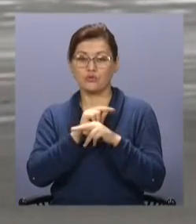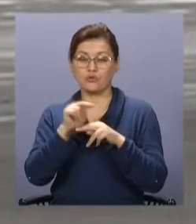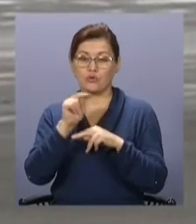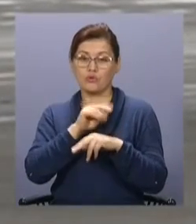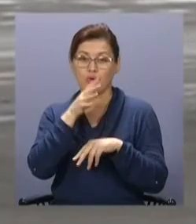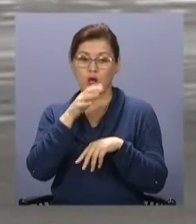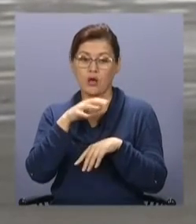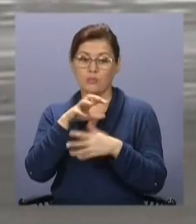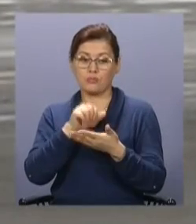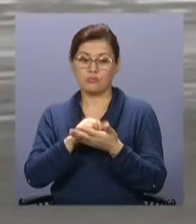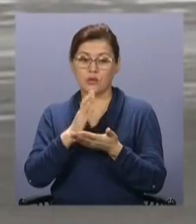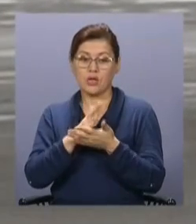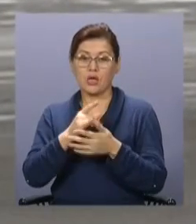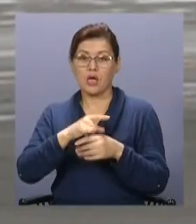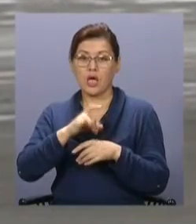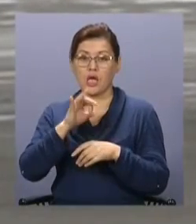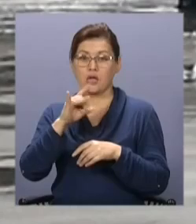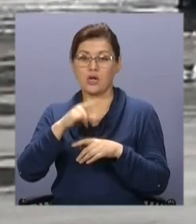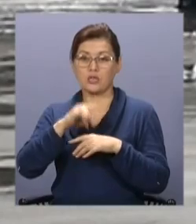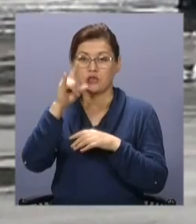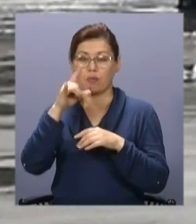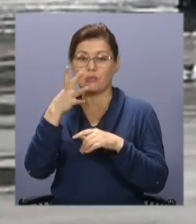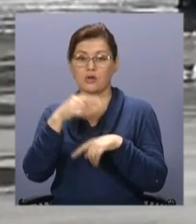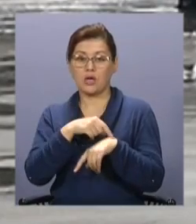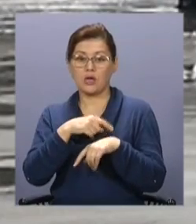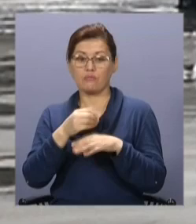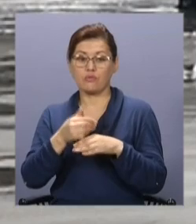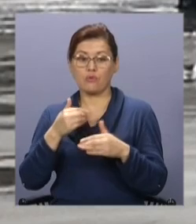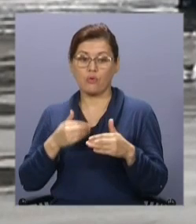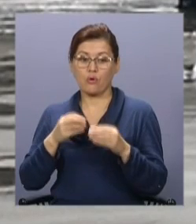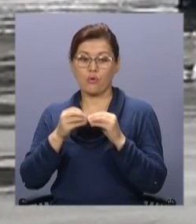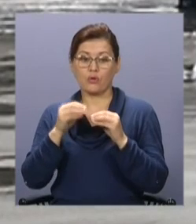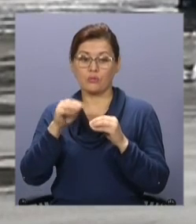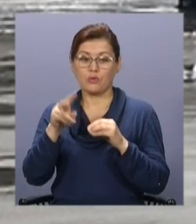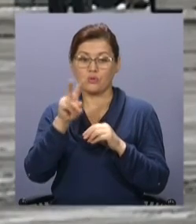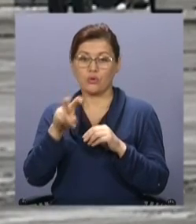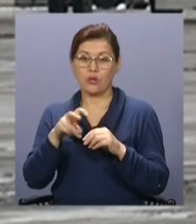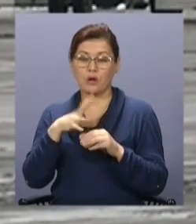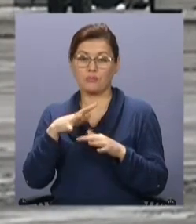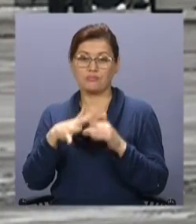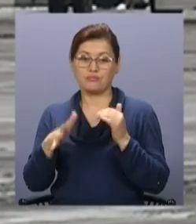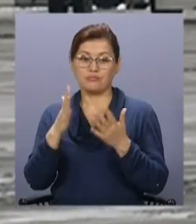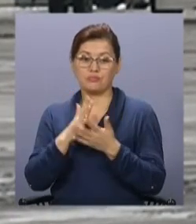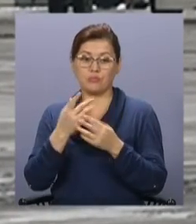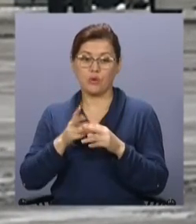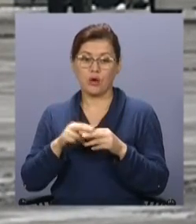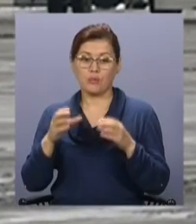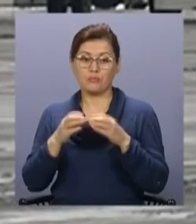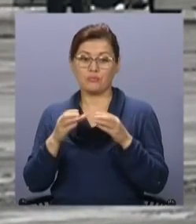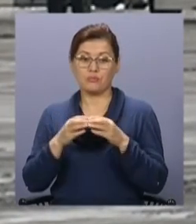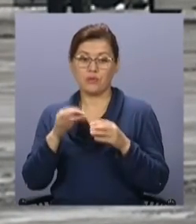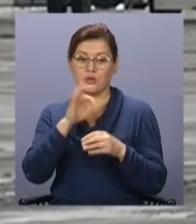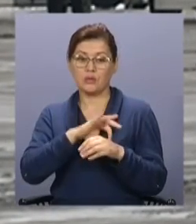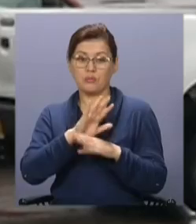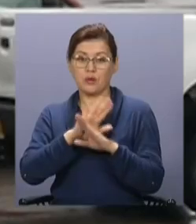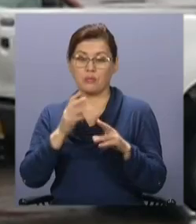алатын көрінеді. Мысалға, Air Астана рейсінің бір сағатқа шегерілуі 10 000 доллар шығынға батырады екен. Бұл өз кезегінде компанияға